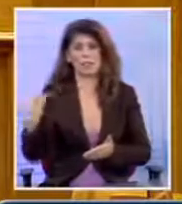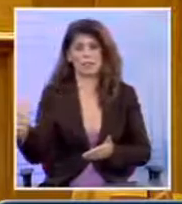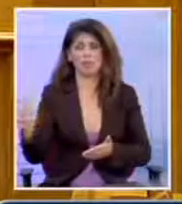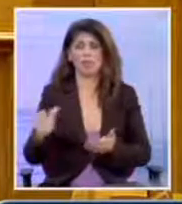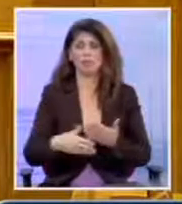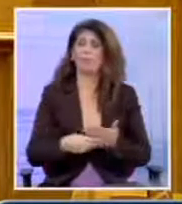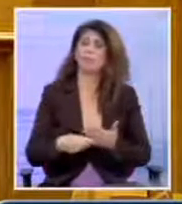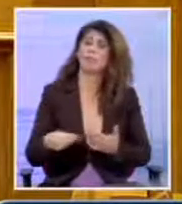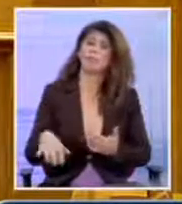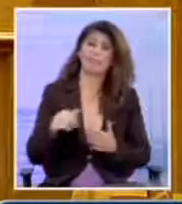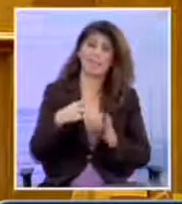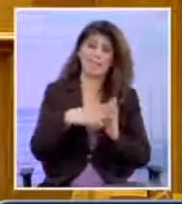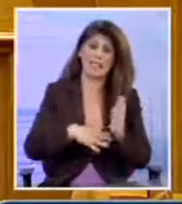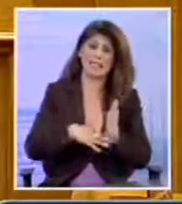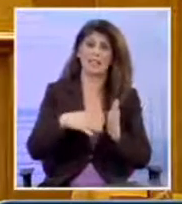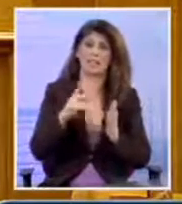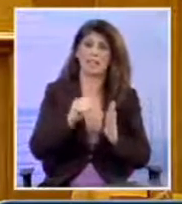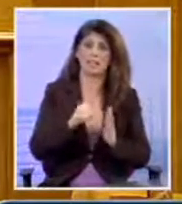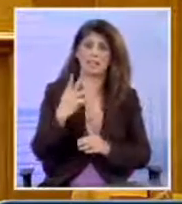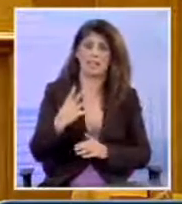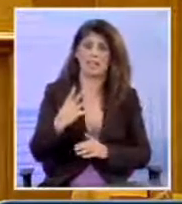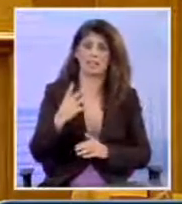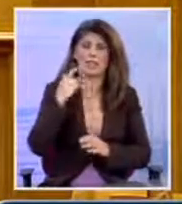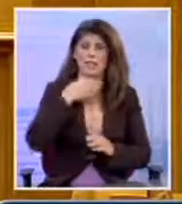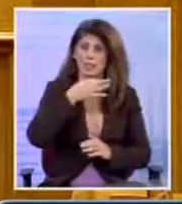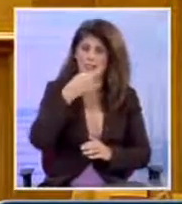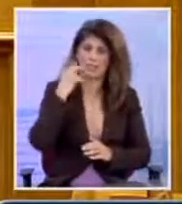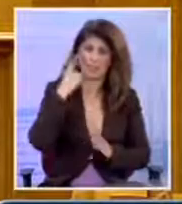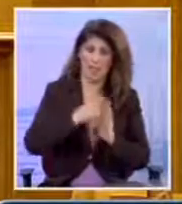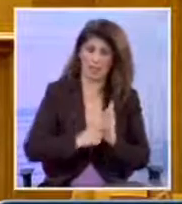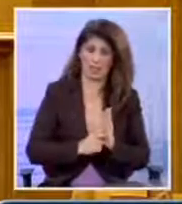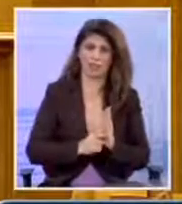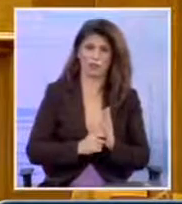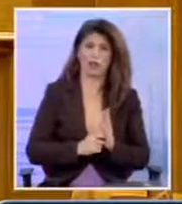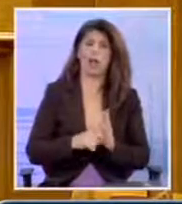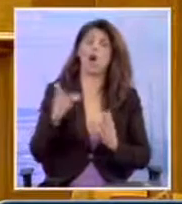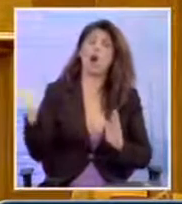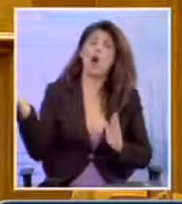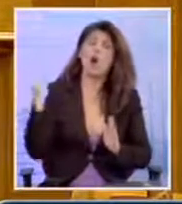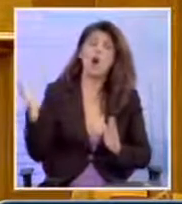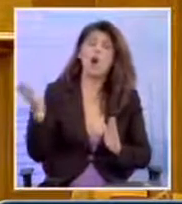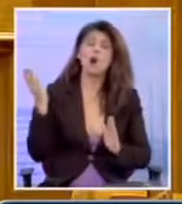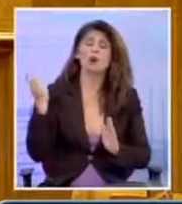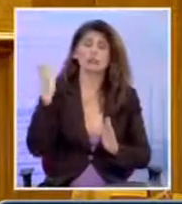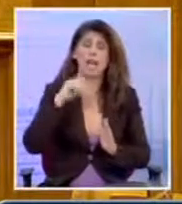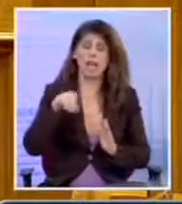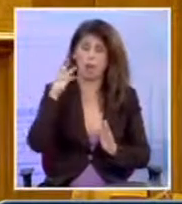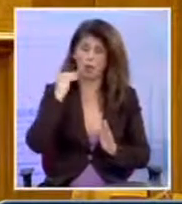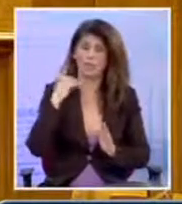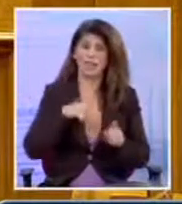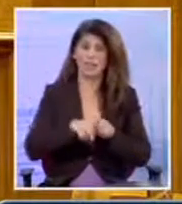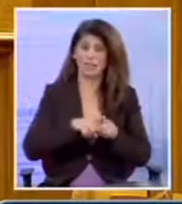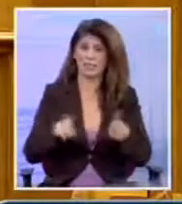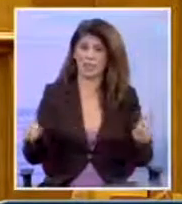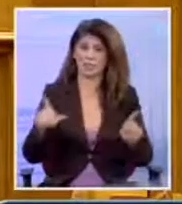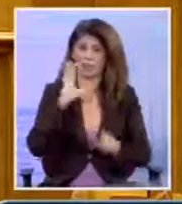Στη σελίδα 64 της εισηγητικής έκθεσης. Ό,τι άλλο ακούγεται δεν έχει σχέση με την πραγματικότητα. Βεβαίως